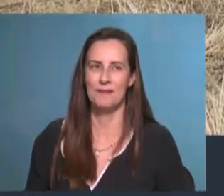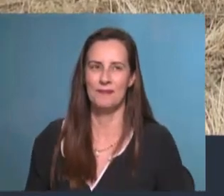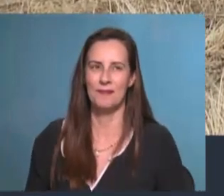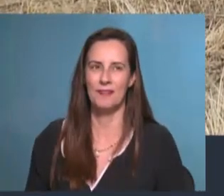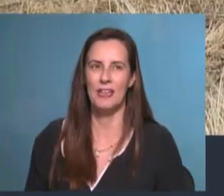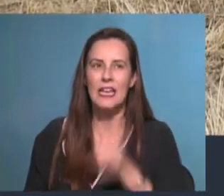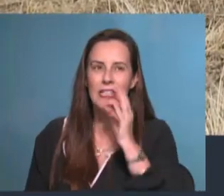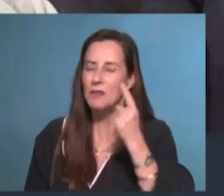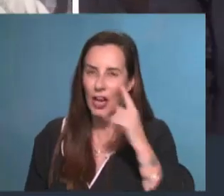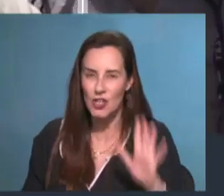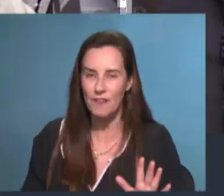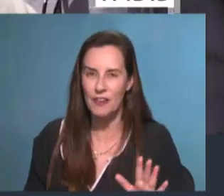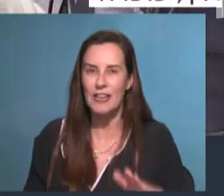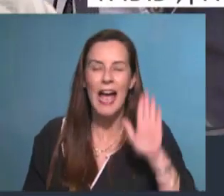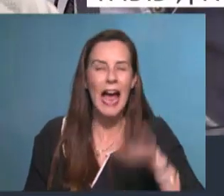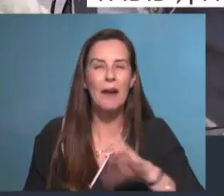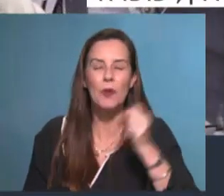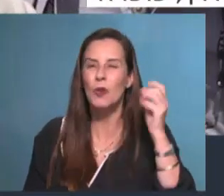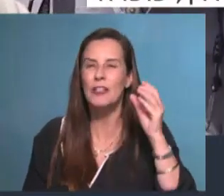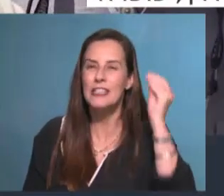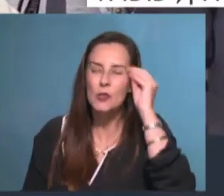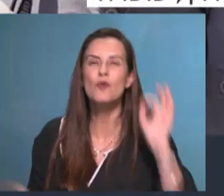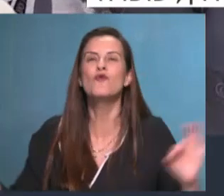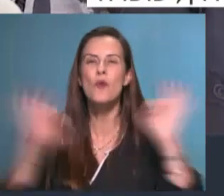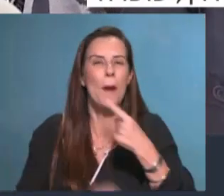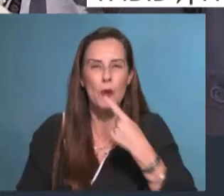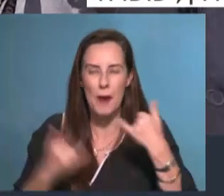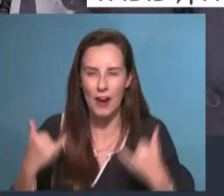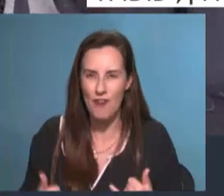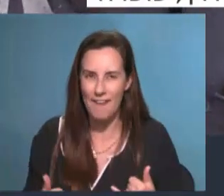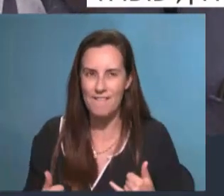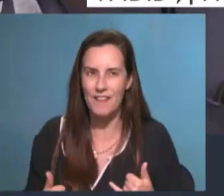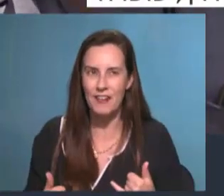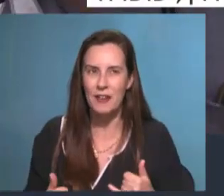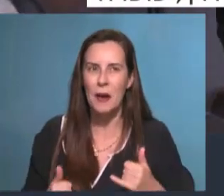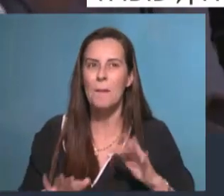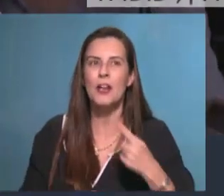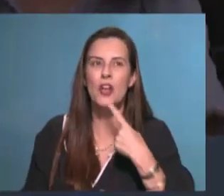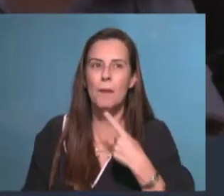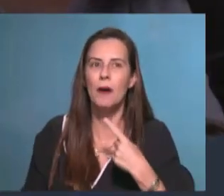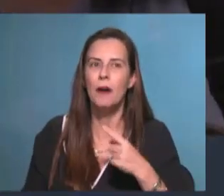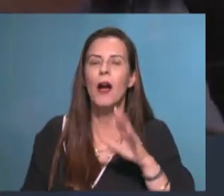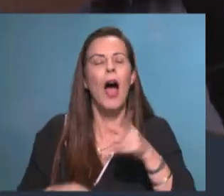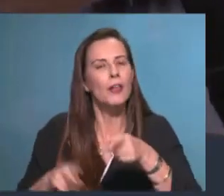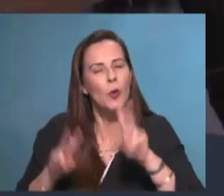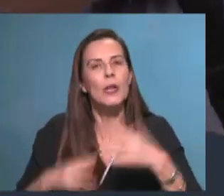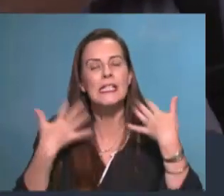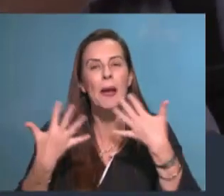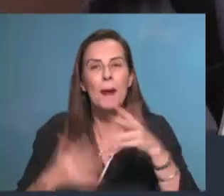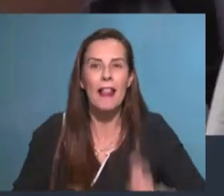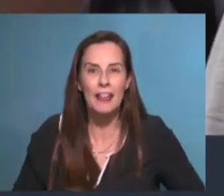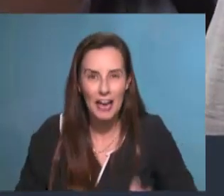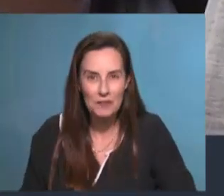צעירים, תקשיבו, גם אם לא תזכרו אף מילה ממה שאמר אלעד, תוכלו לפחות